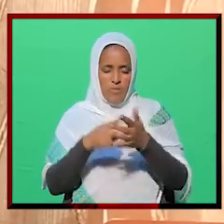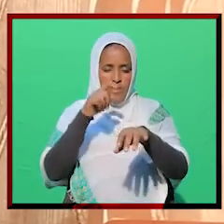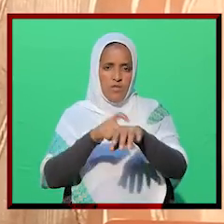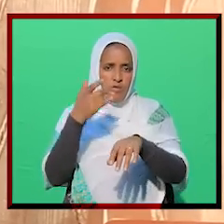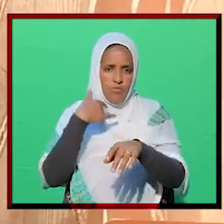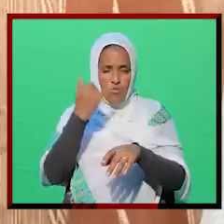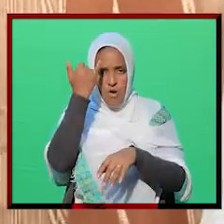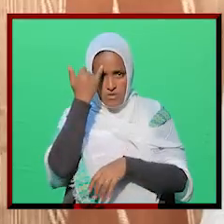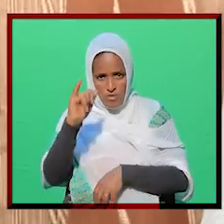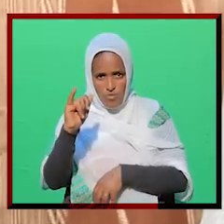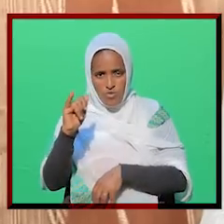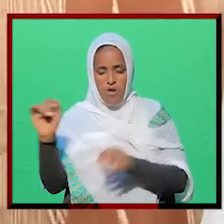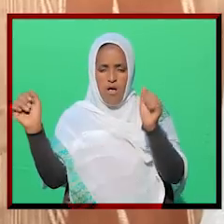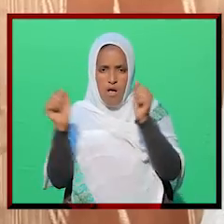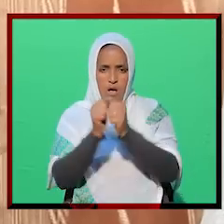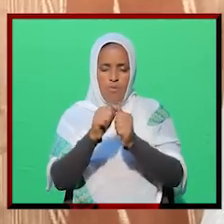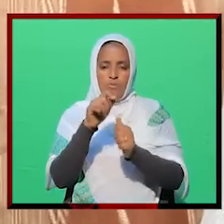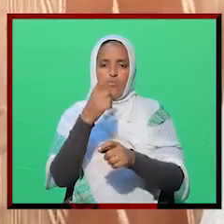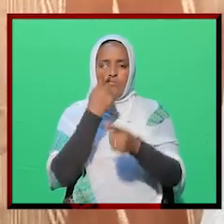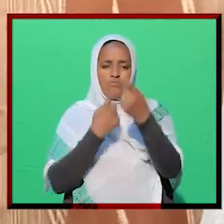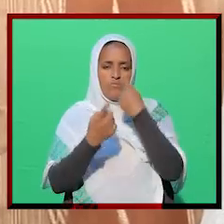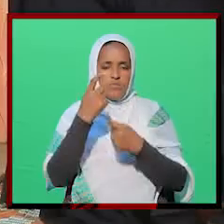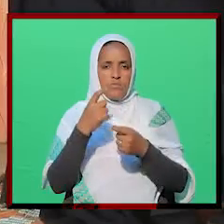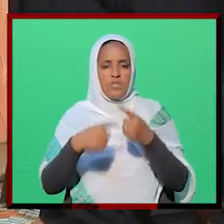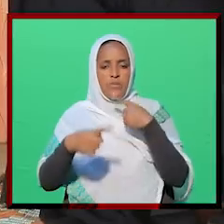በእርግጥ ይሄ ራሱን የቻለ ሰፊ አጀንዳ ነው የሚሆነው።